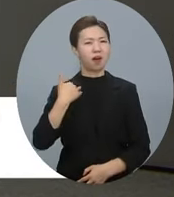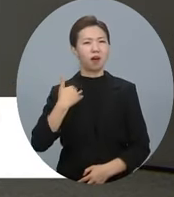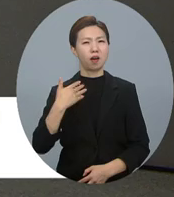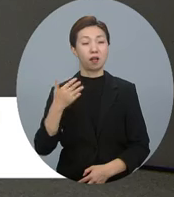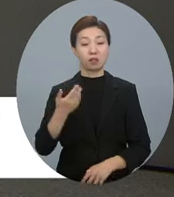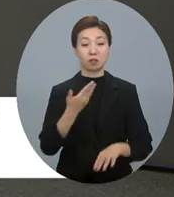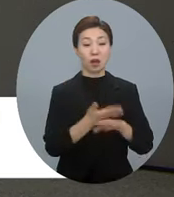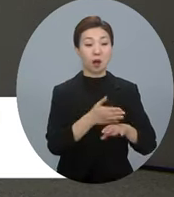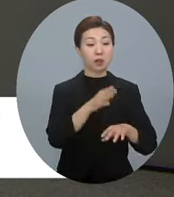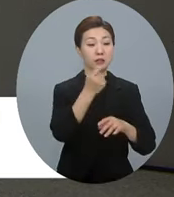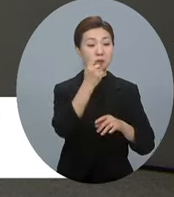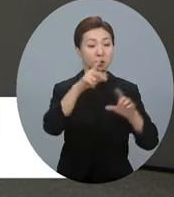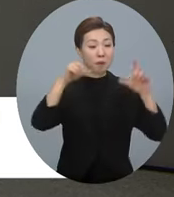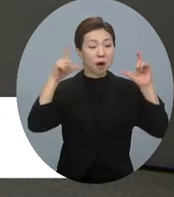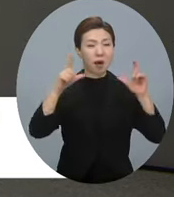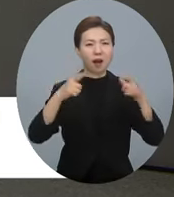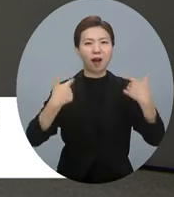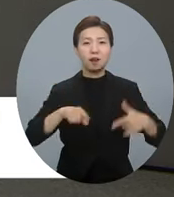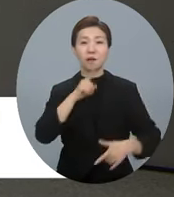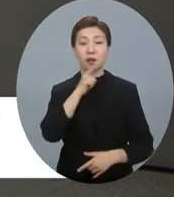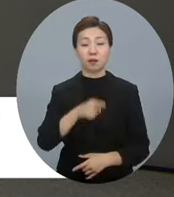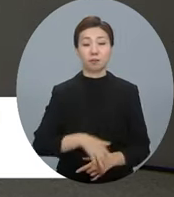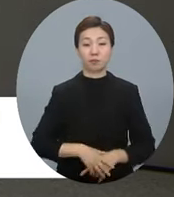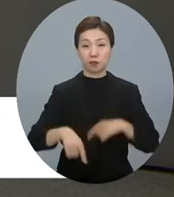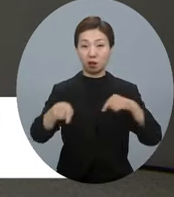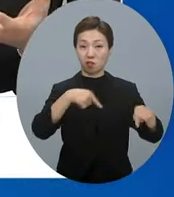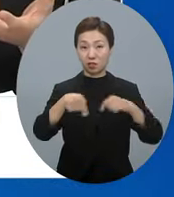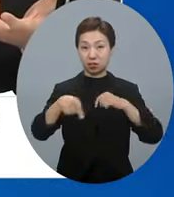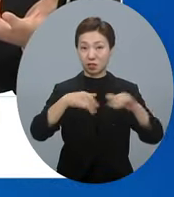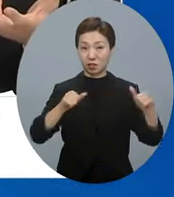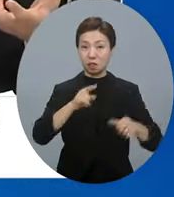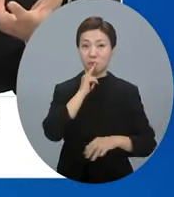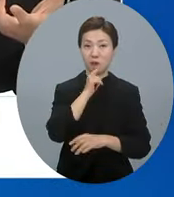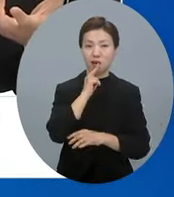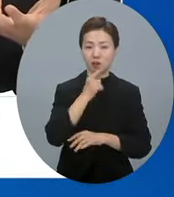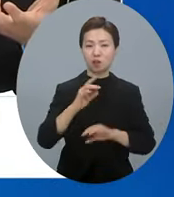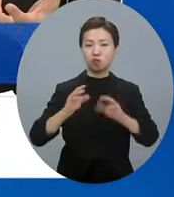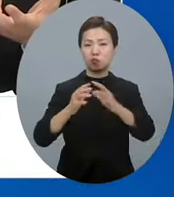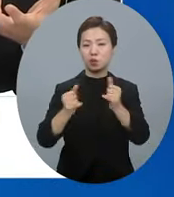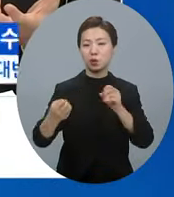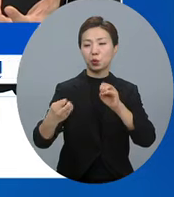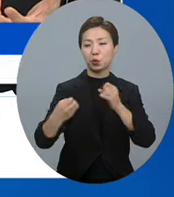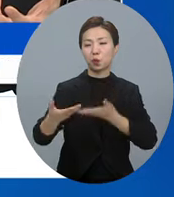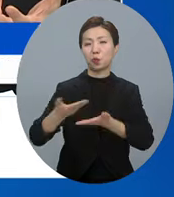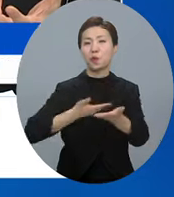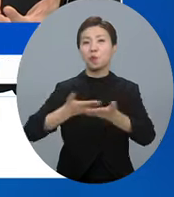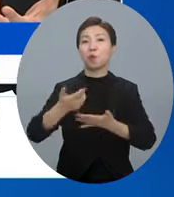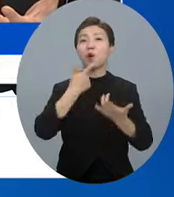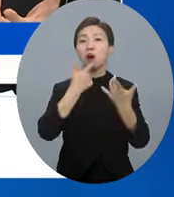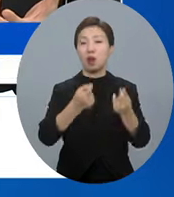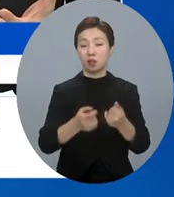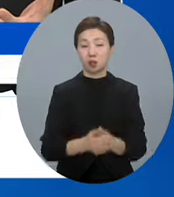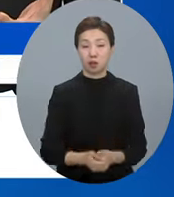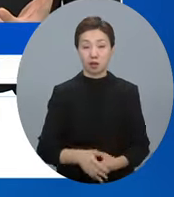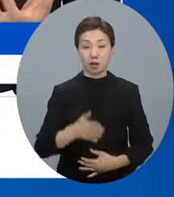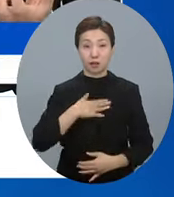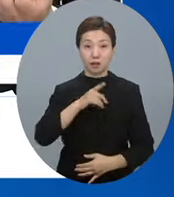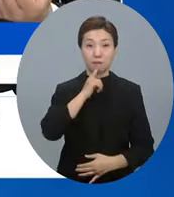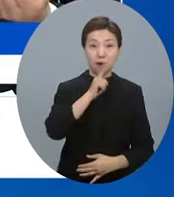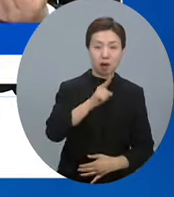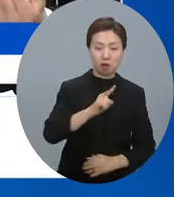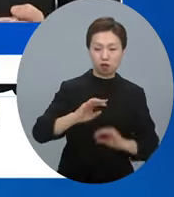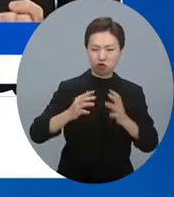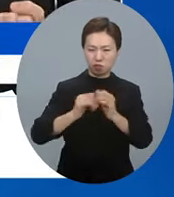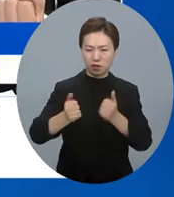그 정치인들의 발언 자체는 국민과의 소통 과정이다 어 그렇기 때문에 어 내가 하는 말이 곧 국민들과 교감하는 것이라고 생각하고